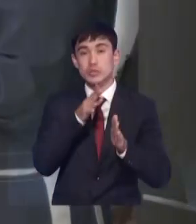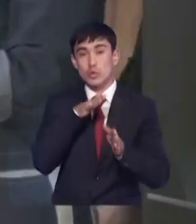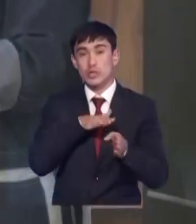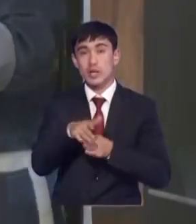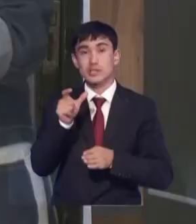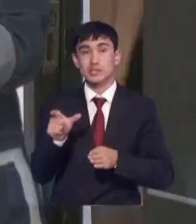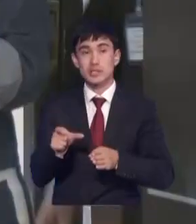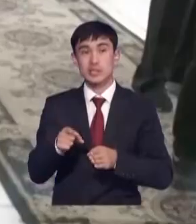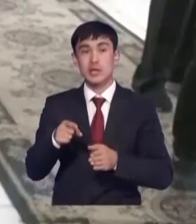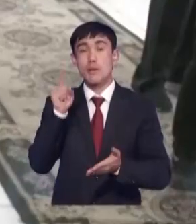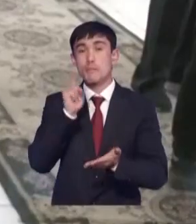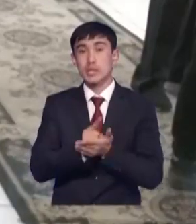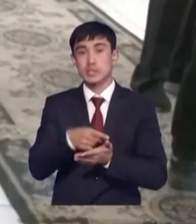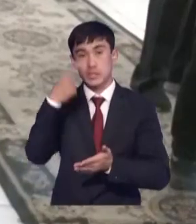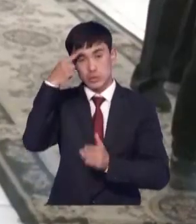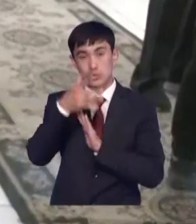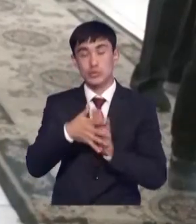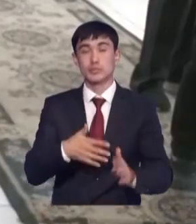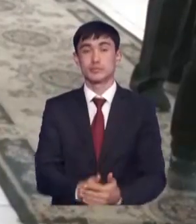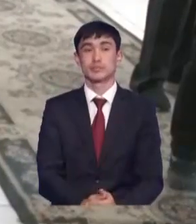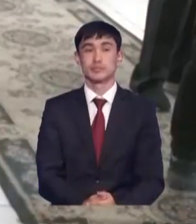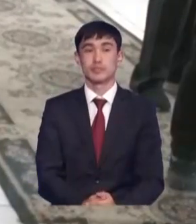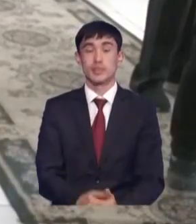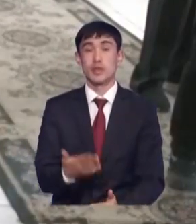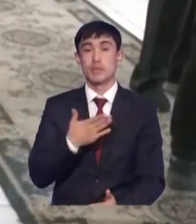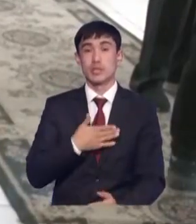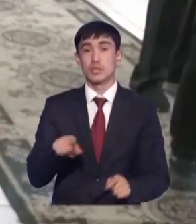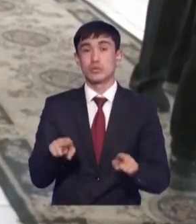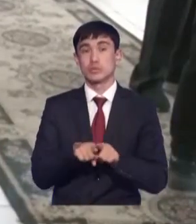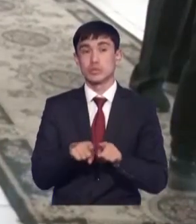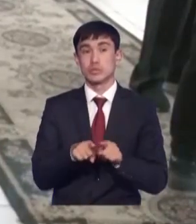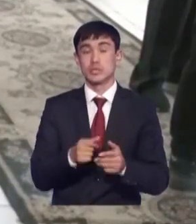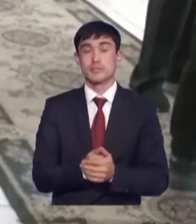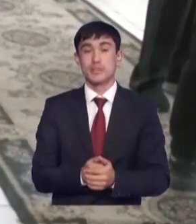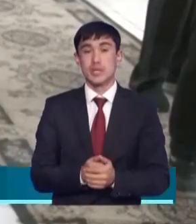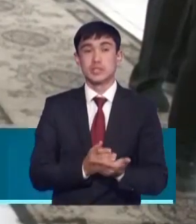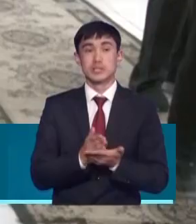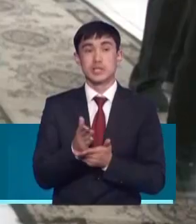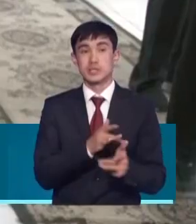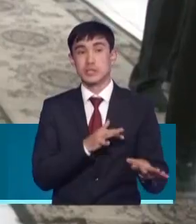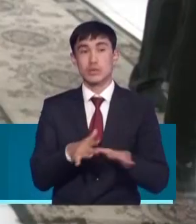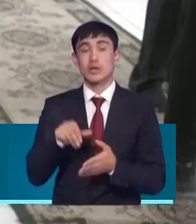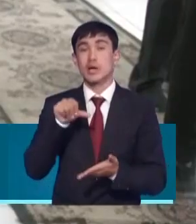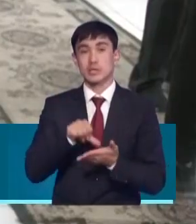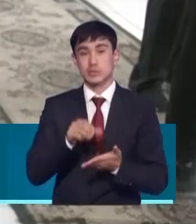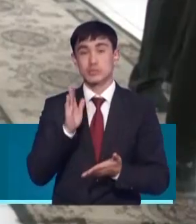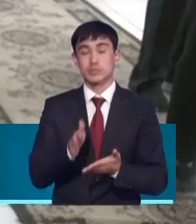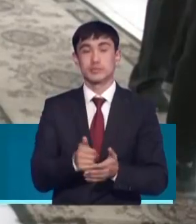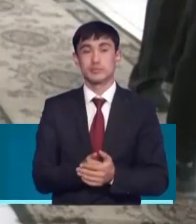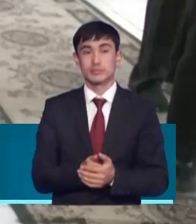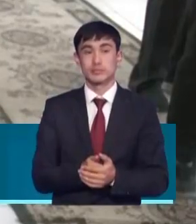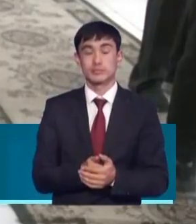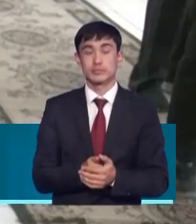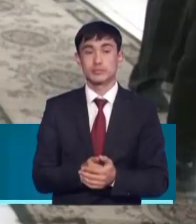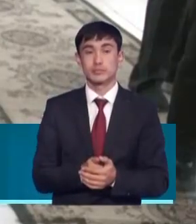борышы екендігін жақсы түсінеді. Мен осындай, үнемі осындай саяси науқанға қатысып тұрамын.